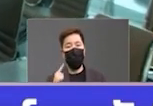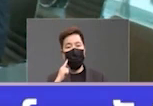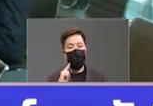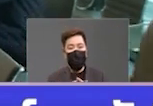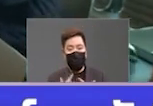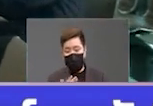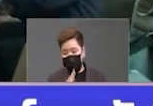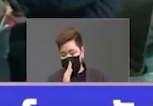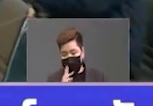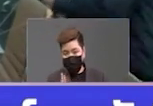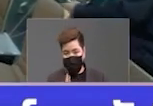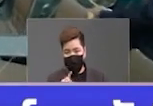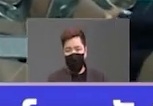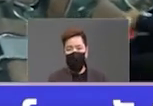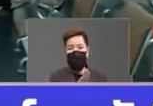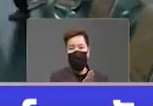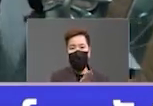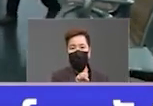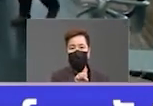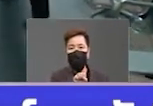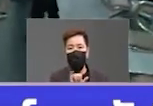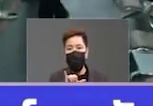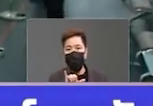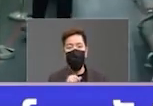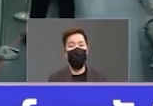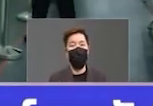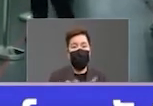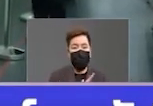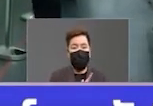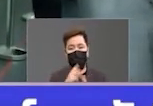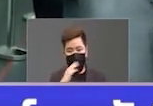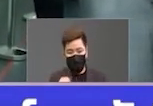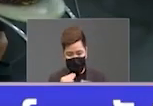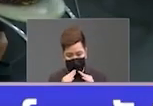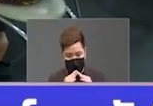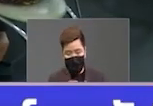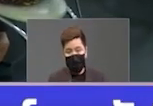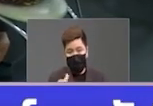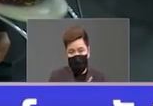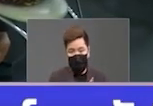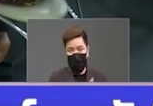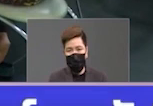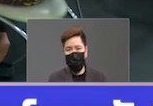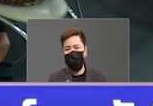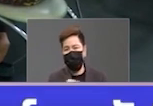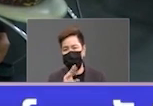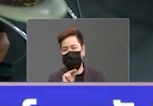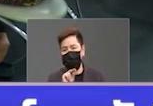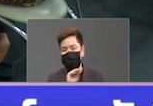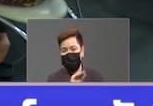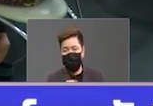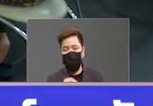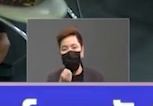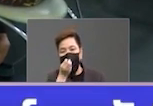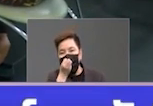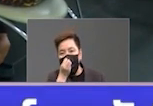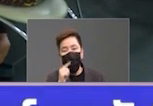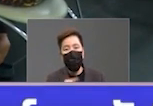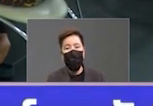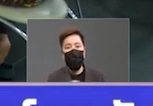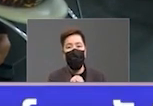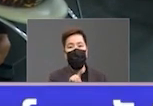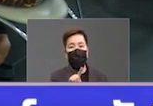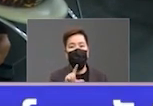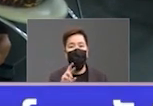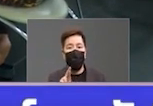ย.มาค้ำประกันสินเชื่อได้นะครับแต่การค้ำประกันของบสย.ถ้าค้ำประกัน 100% เนี่ยวงเงินกู้สูงสุดต่อรายเนี่ยจะไม่เกิน